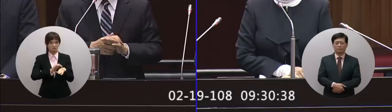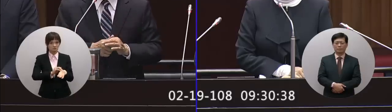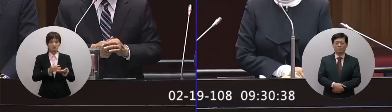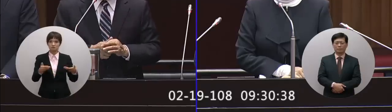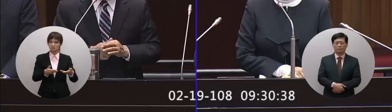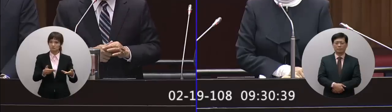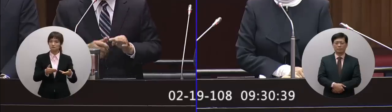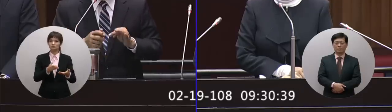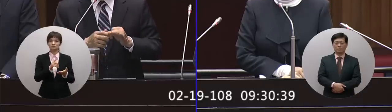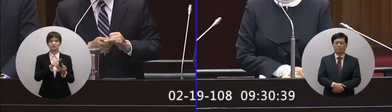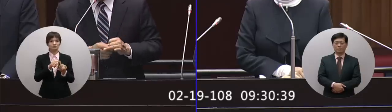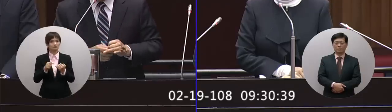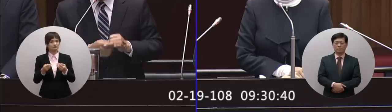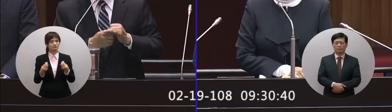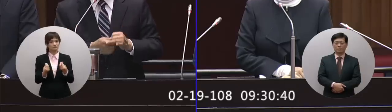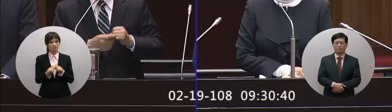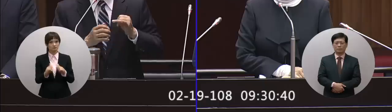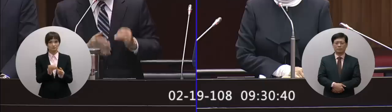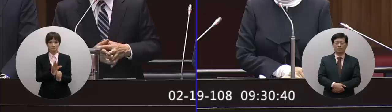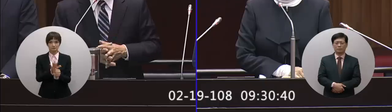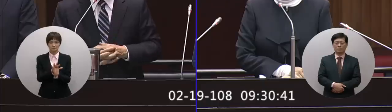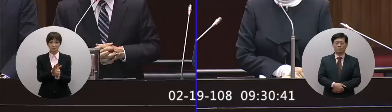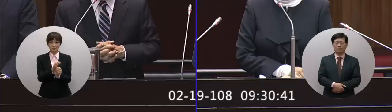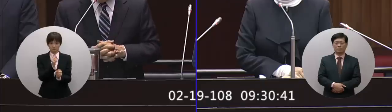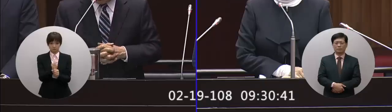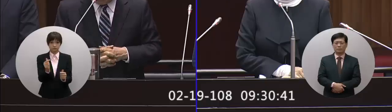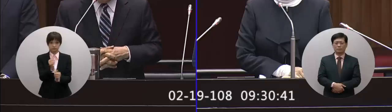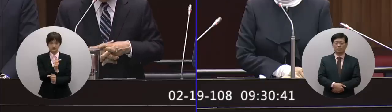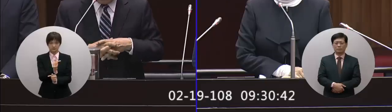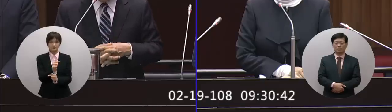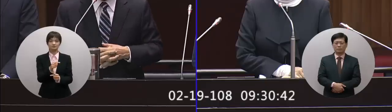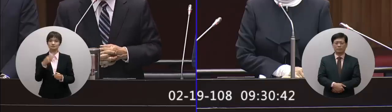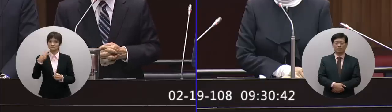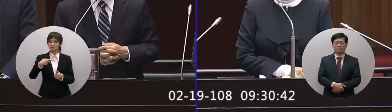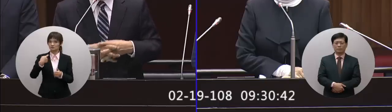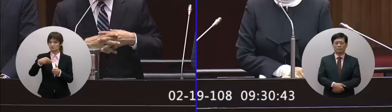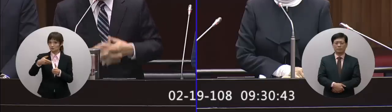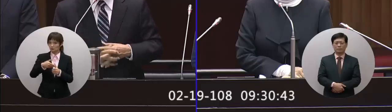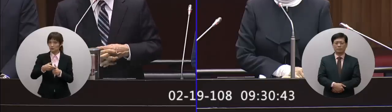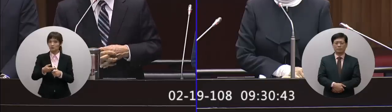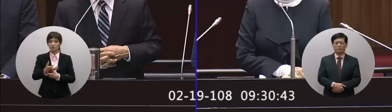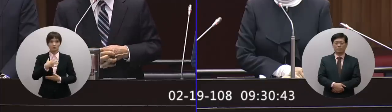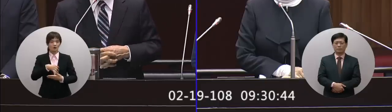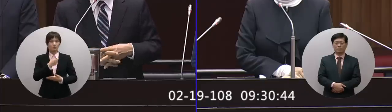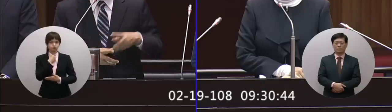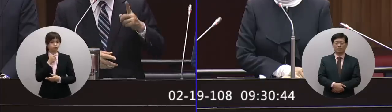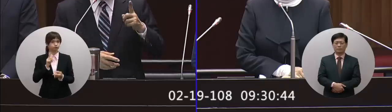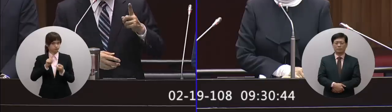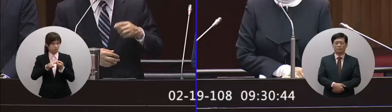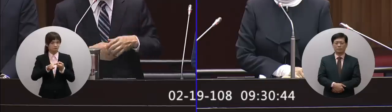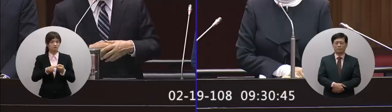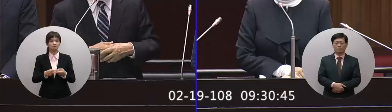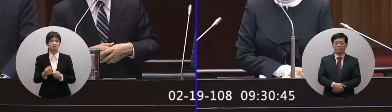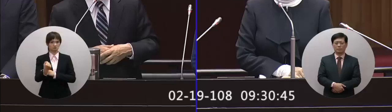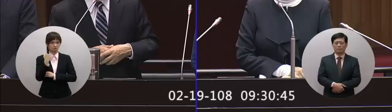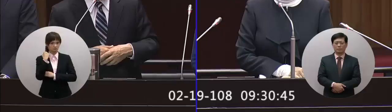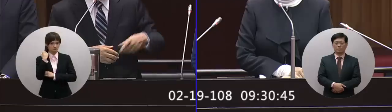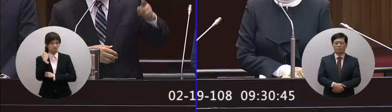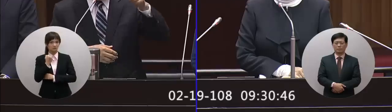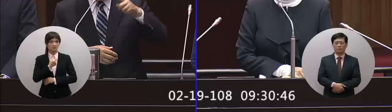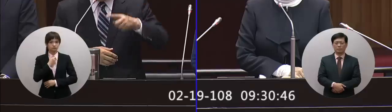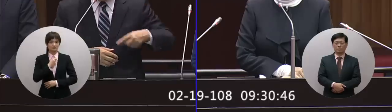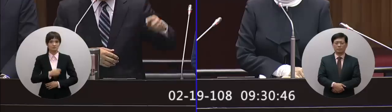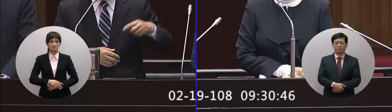么样子让它到位，跟教育种种，我都觉得很对，那应该来努力做。至于刚刚所